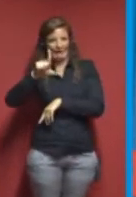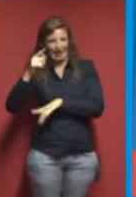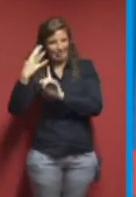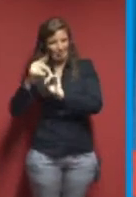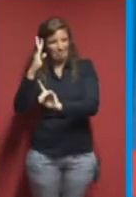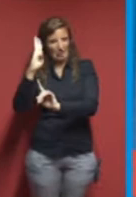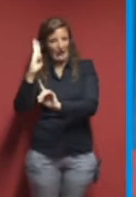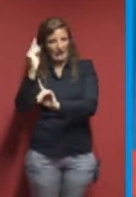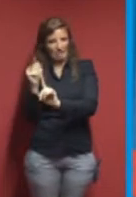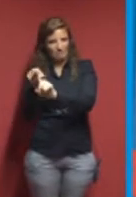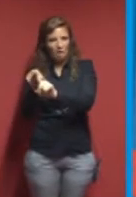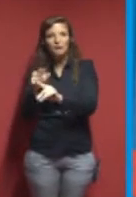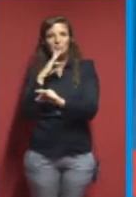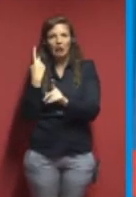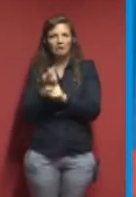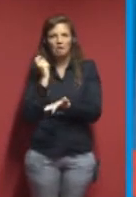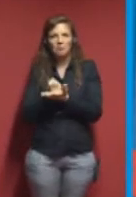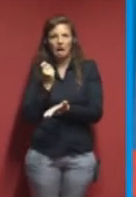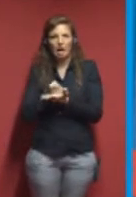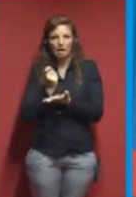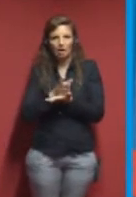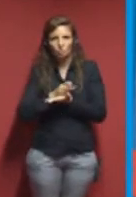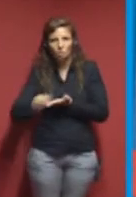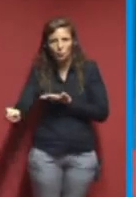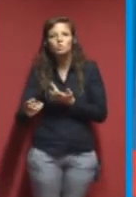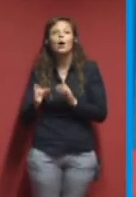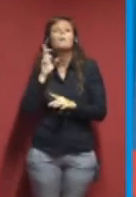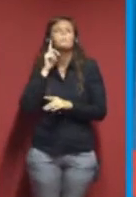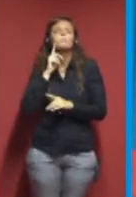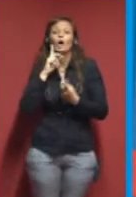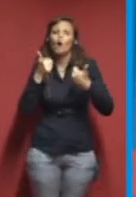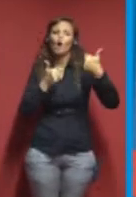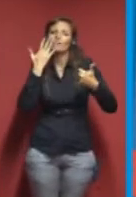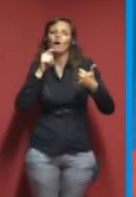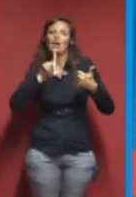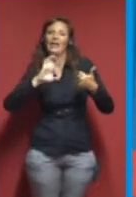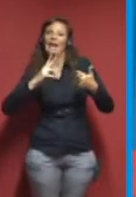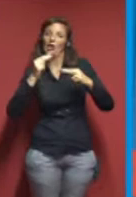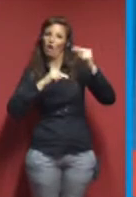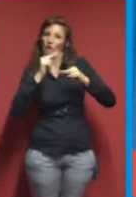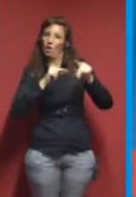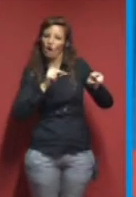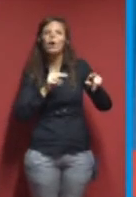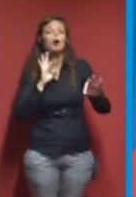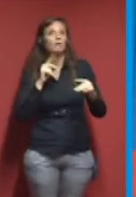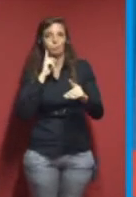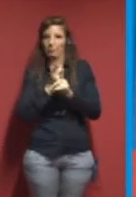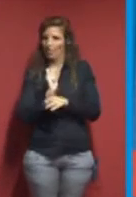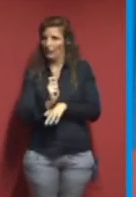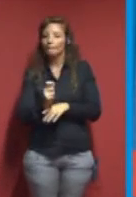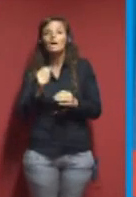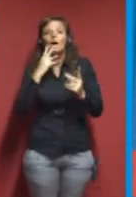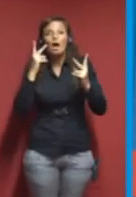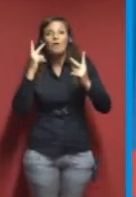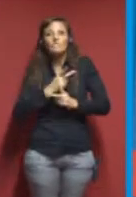pagare tutto la stessa cosa avviene per la concorrenza con il lego e normalmente non invidiamo non vediamo mai